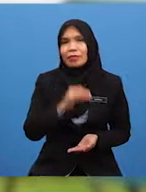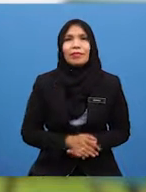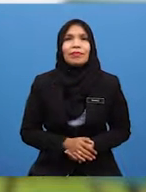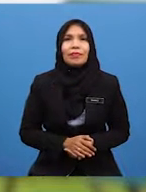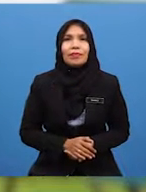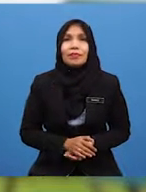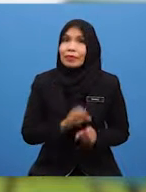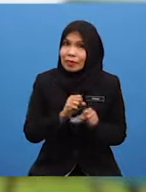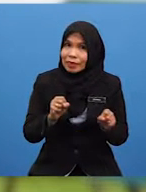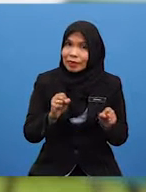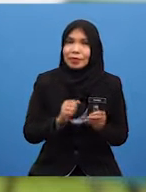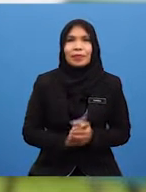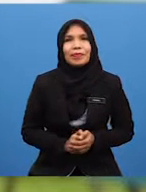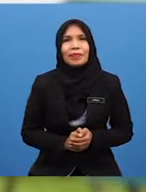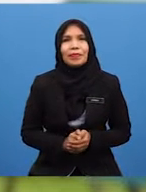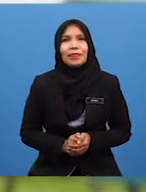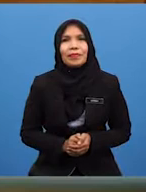Murid-murid sedia?